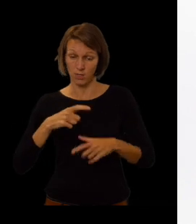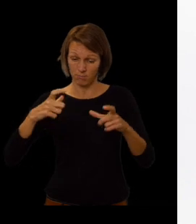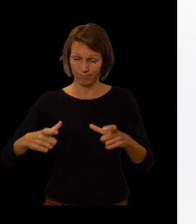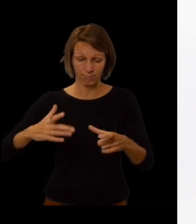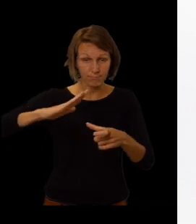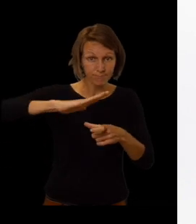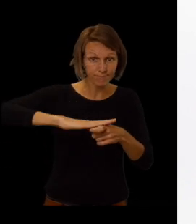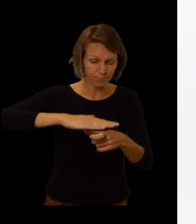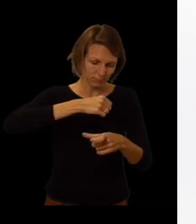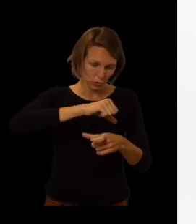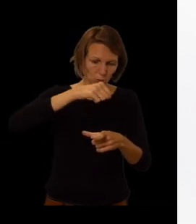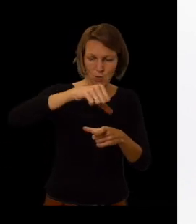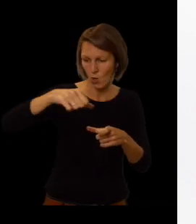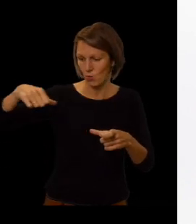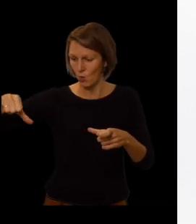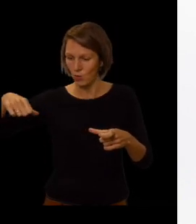la lunette des toilettes.